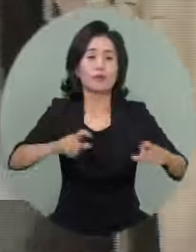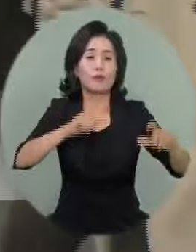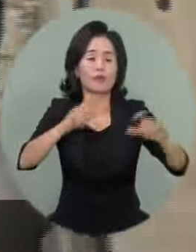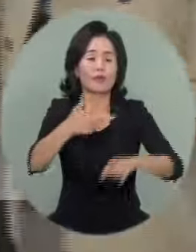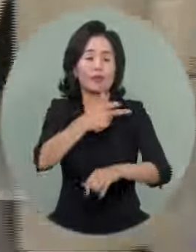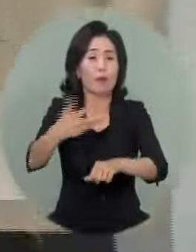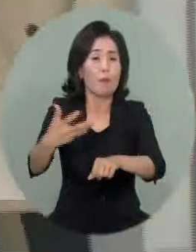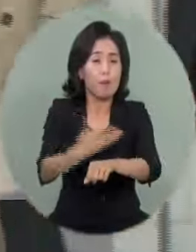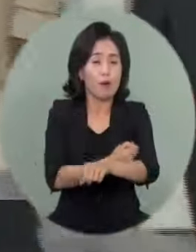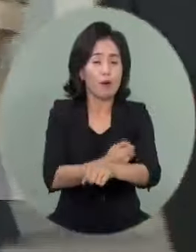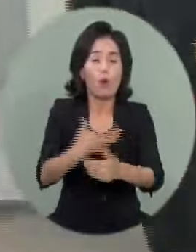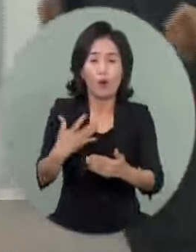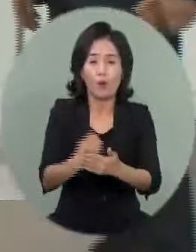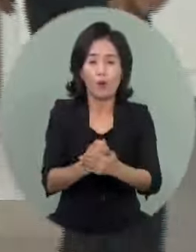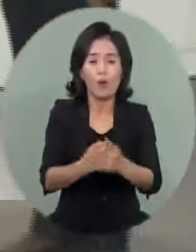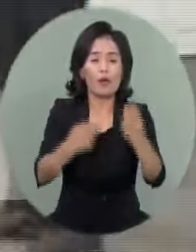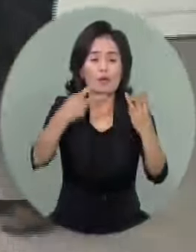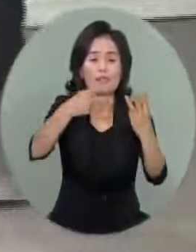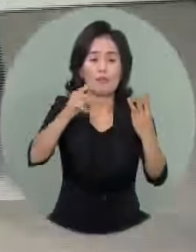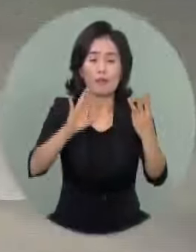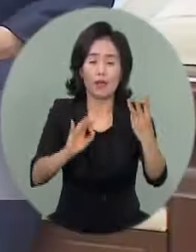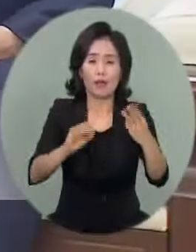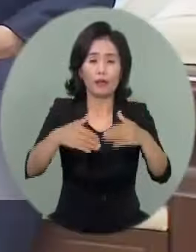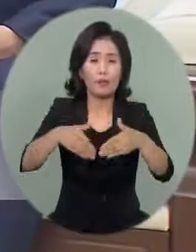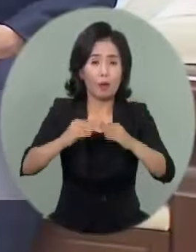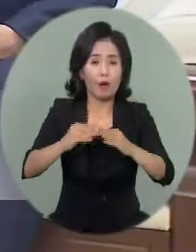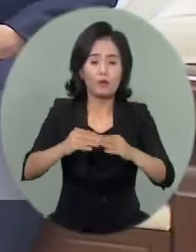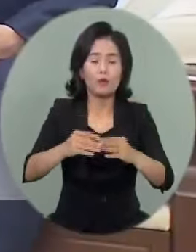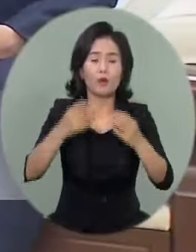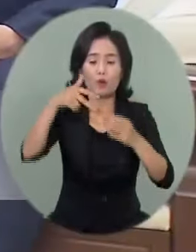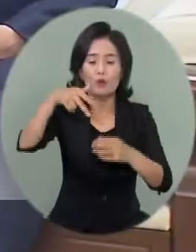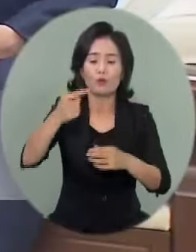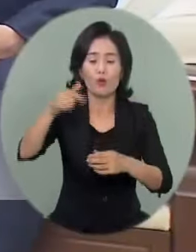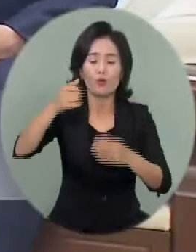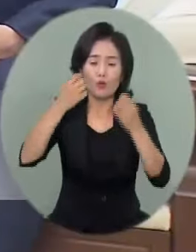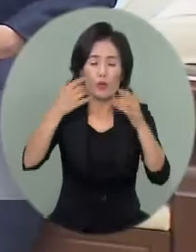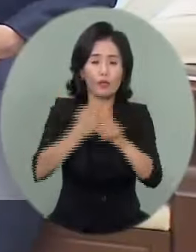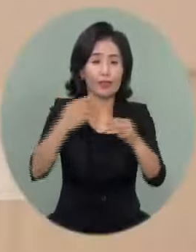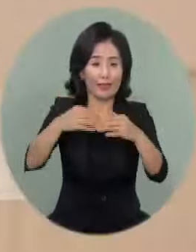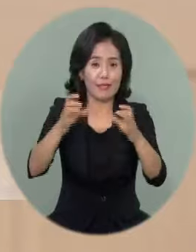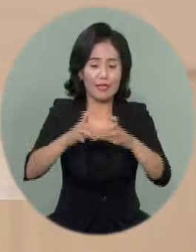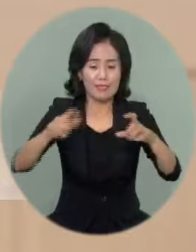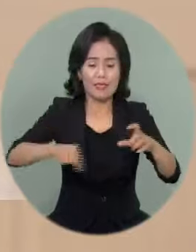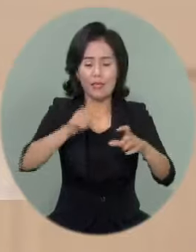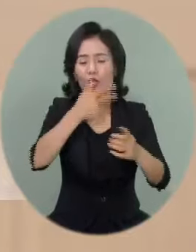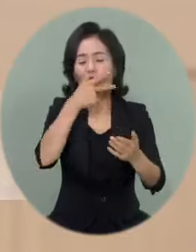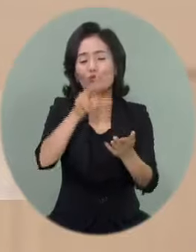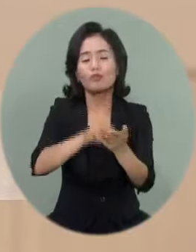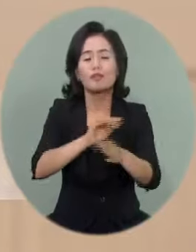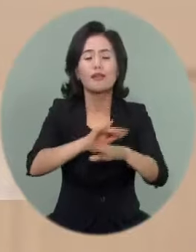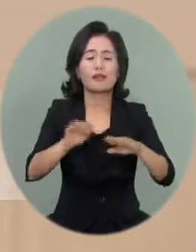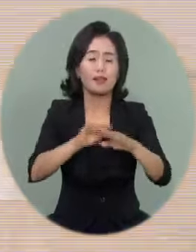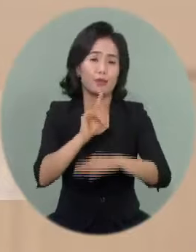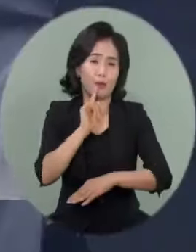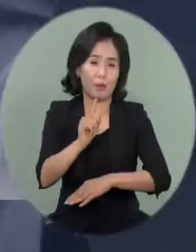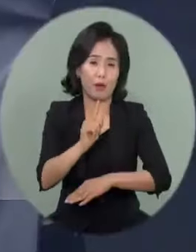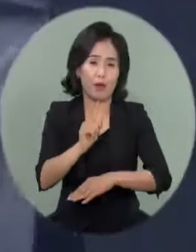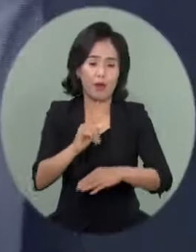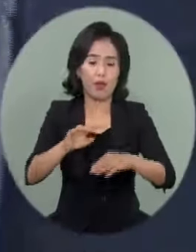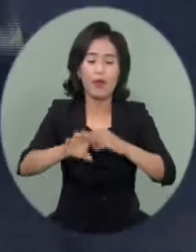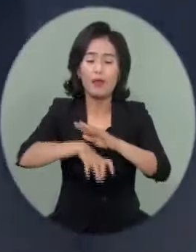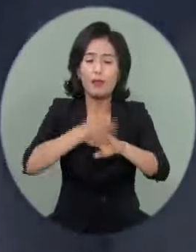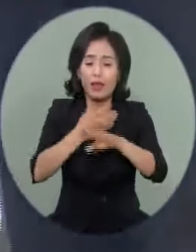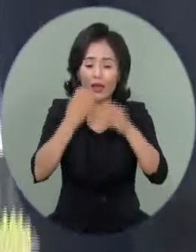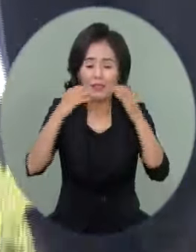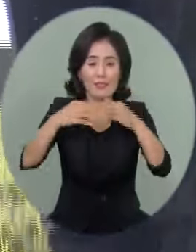압도적인 지지를 얻어 원내 3당에 등극한 조국 혁신당 지역 현안 해결사를 자처하고 있습니다 개혁신당